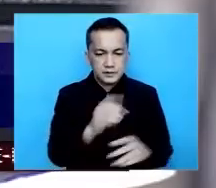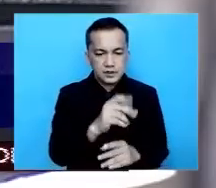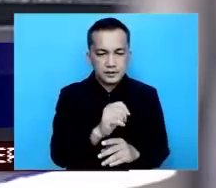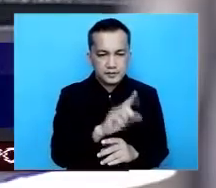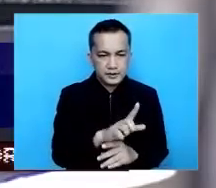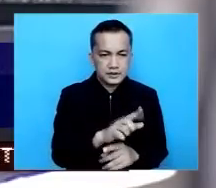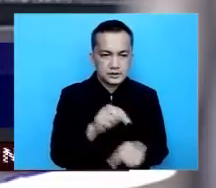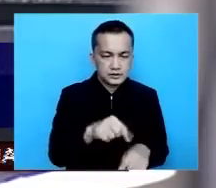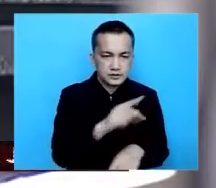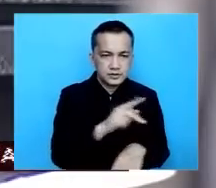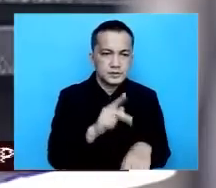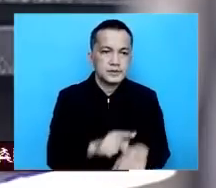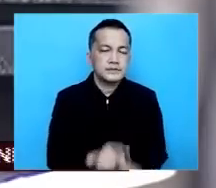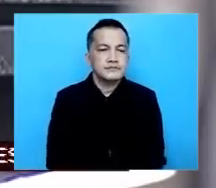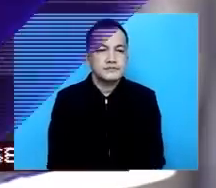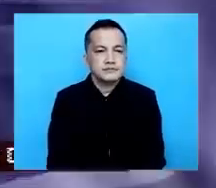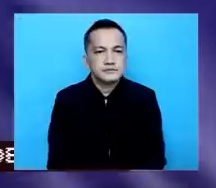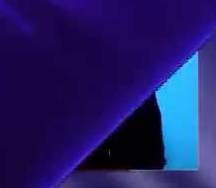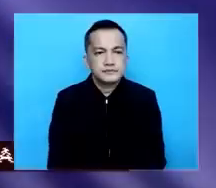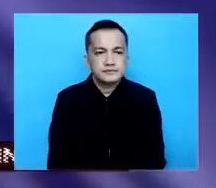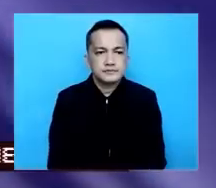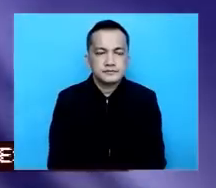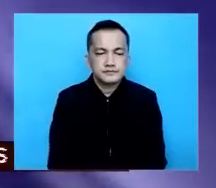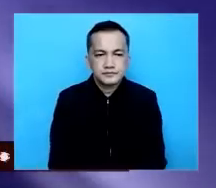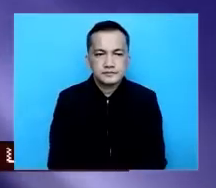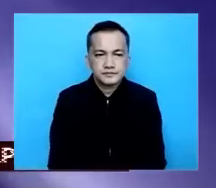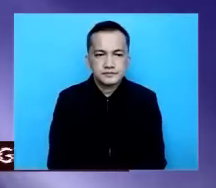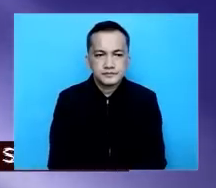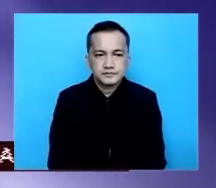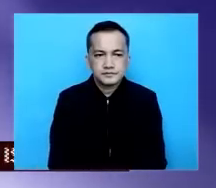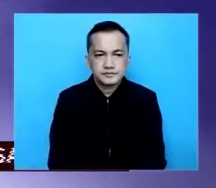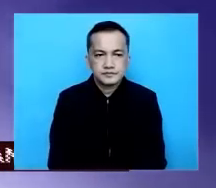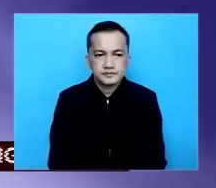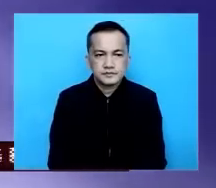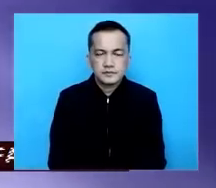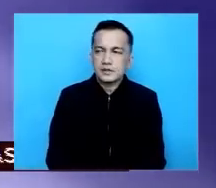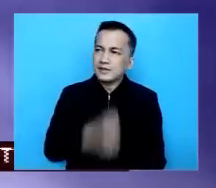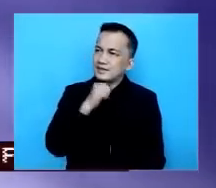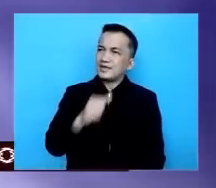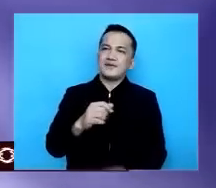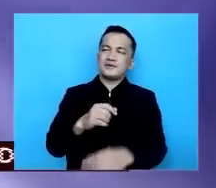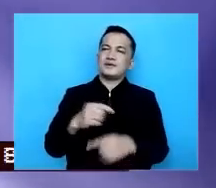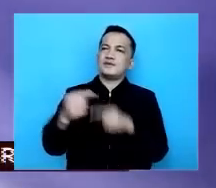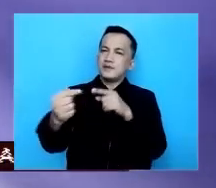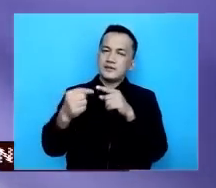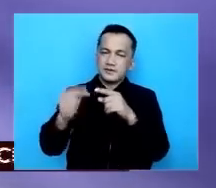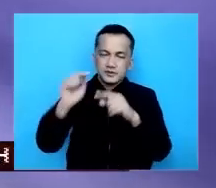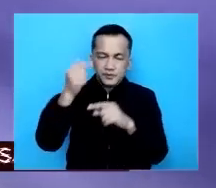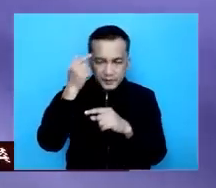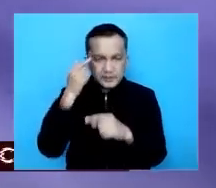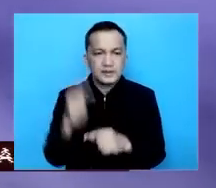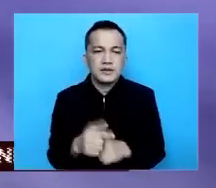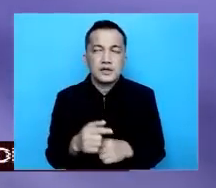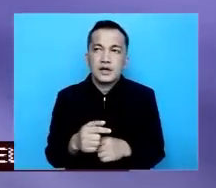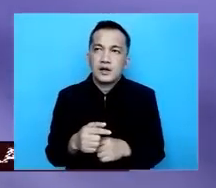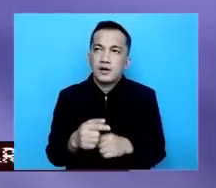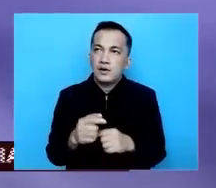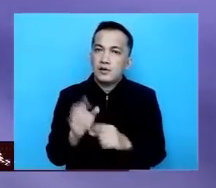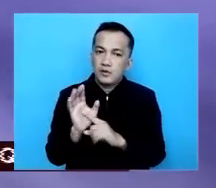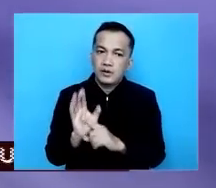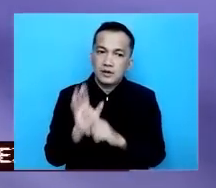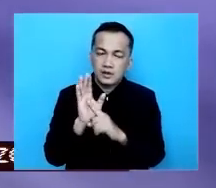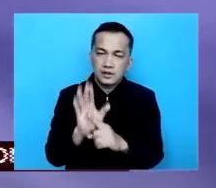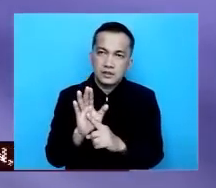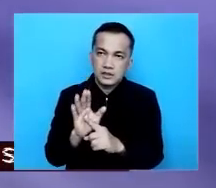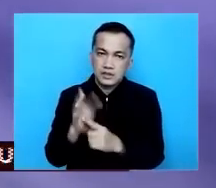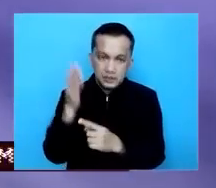dito sa Metro Manila. Hindi po kami lumalaban sa ating pamahalaan. kundi ipinakikita po na namin